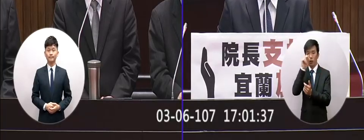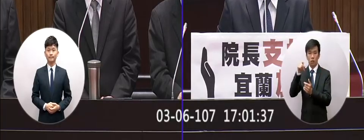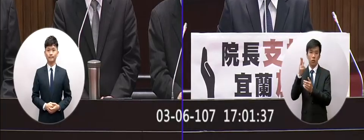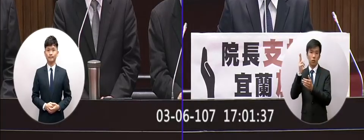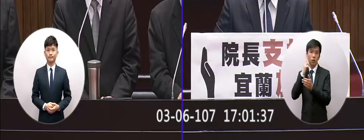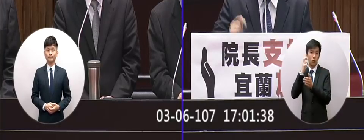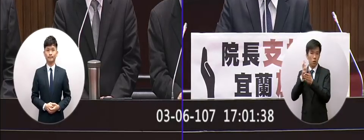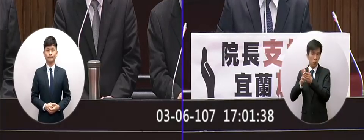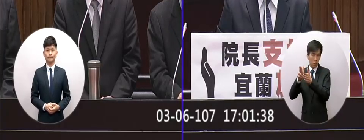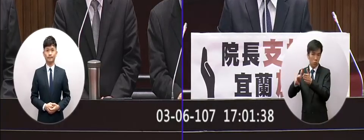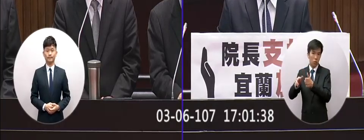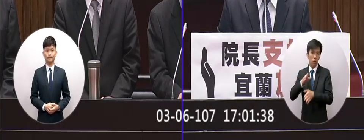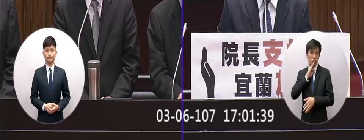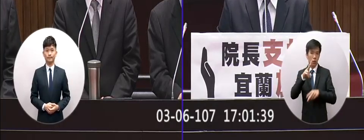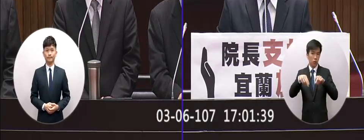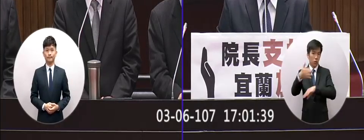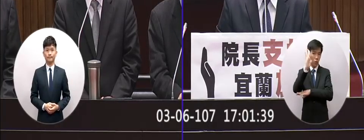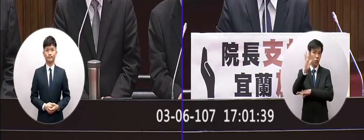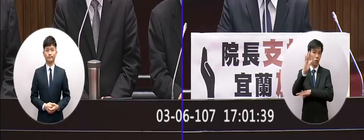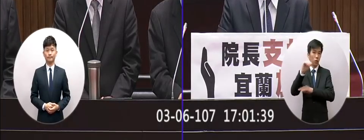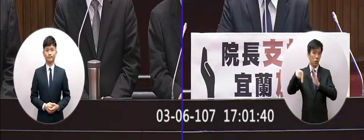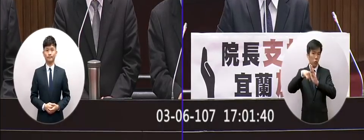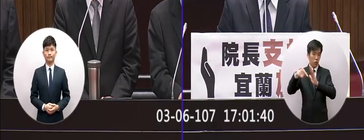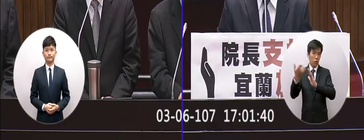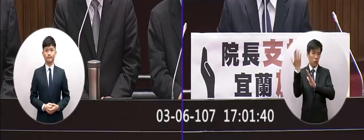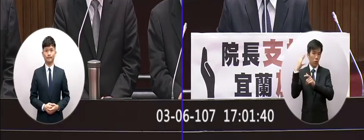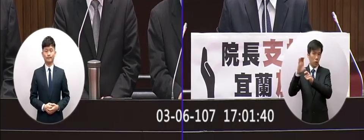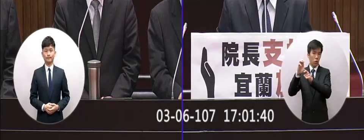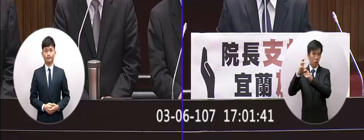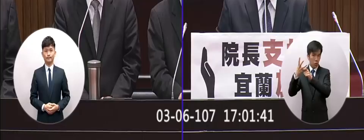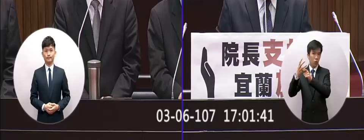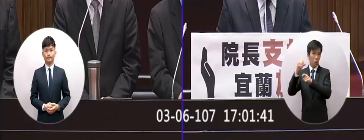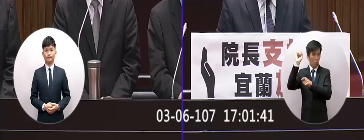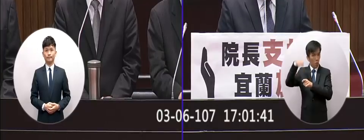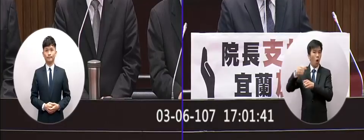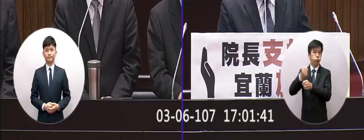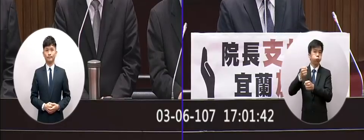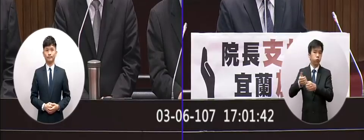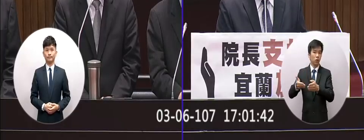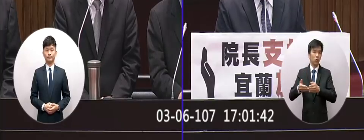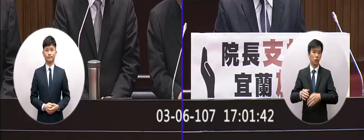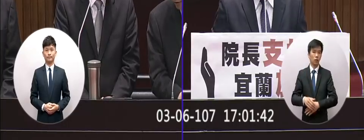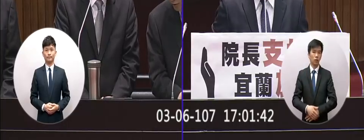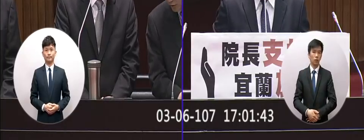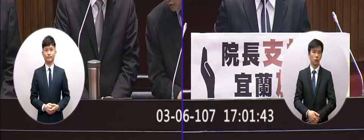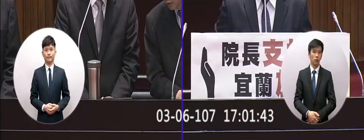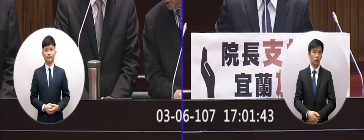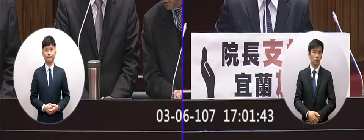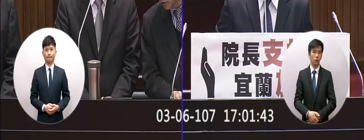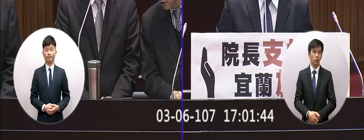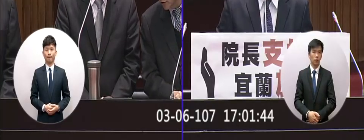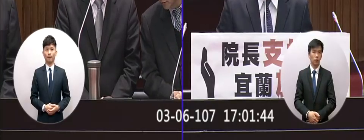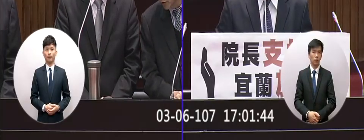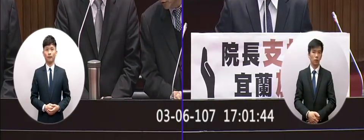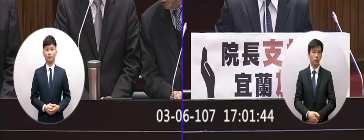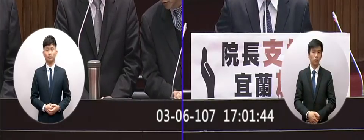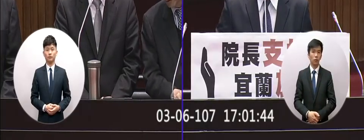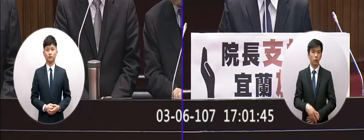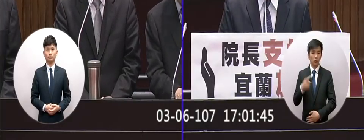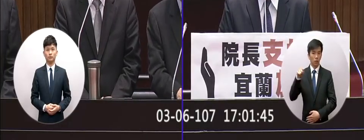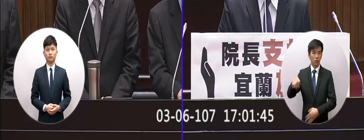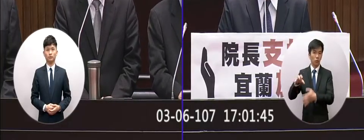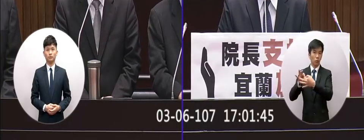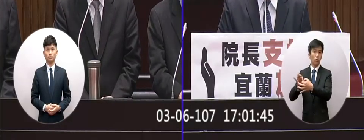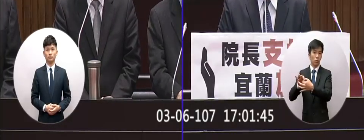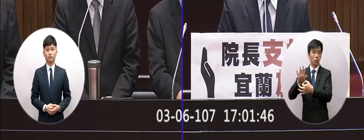划已经核定的计划。1993年就核定的计划啊，院长。另外跟北宜直铁也有直接相关，就是我们